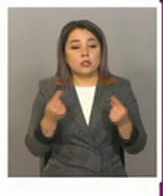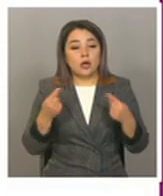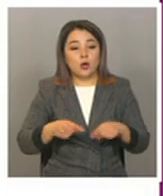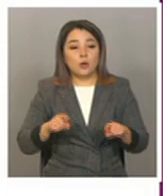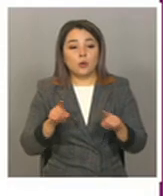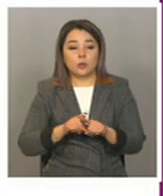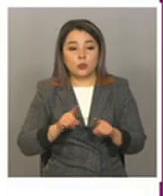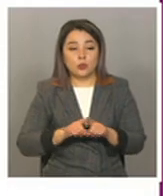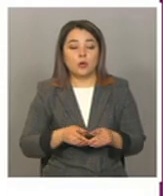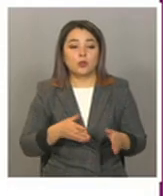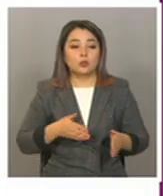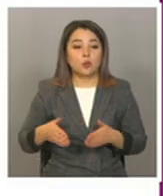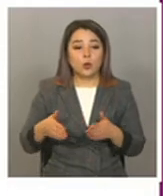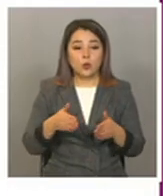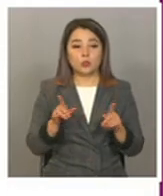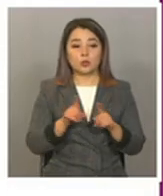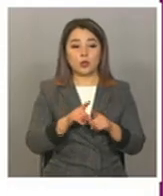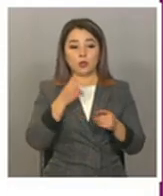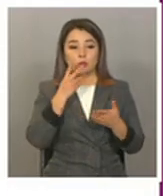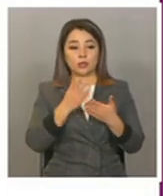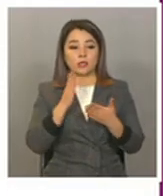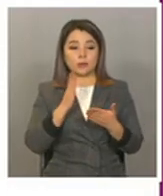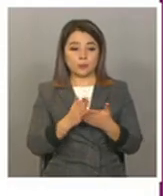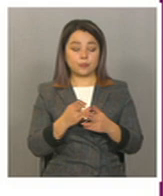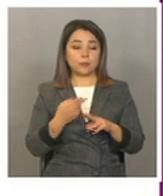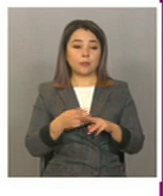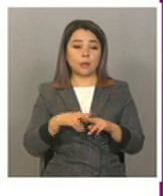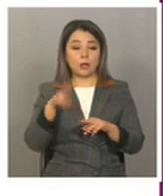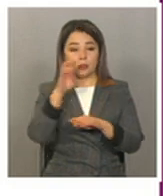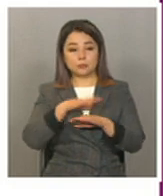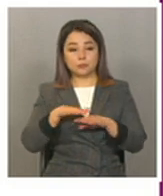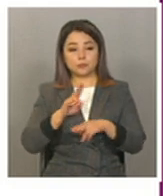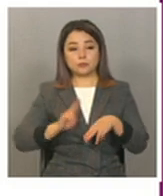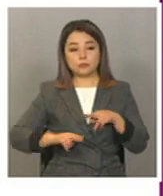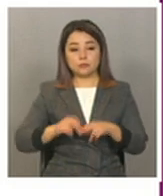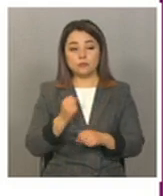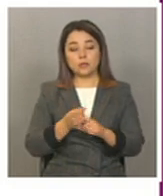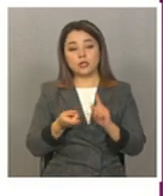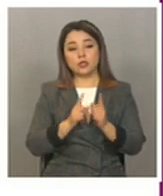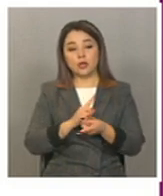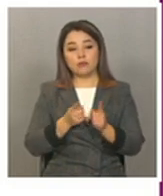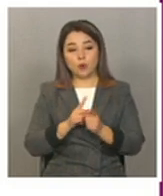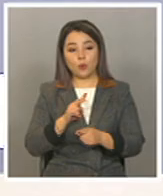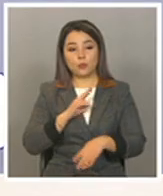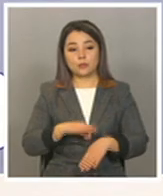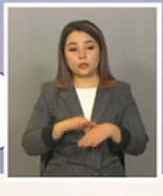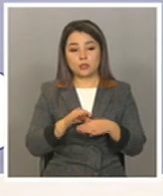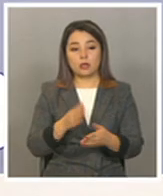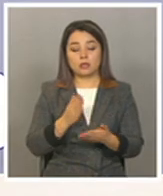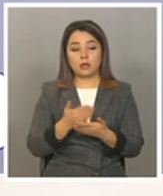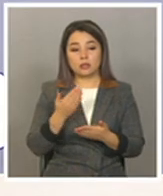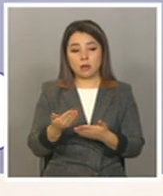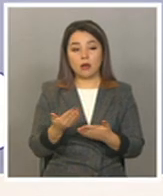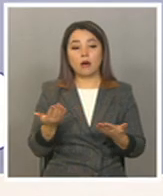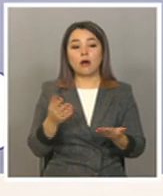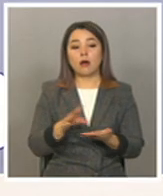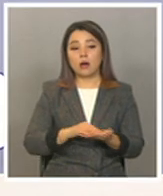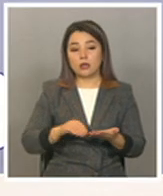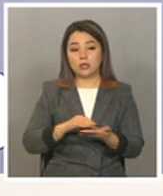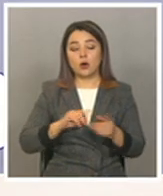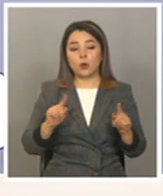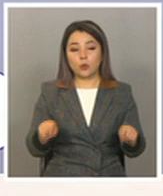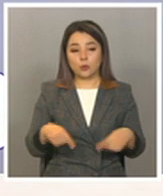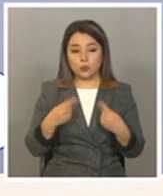шығу жолдарын да көрсеткен болатын. Мемлекеттік құрылысты реформа жасау арқылы қайта